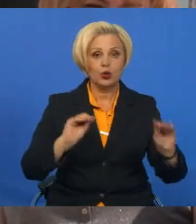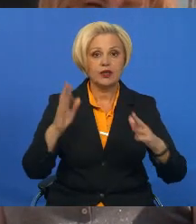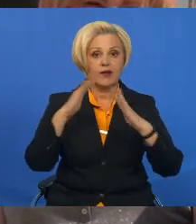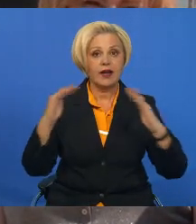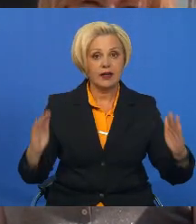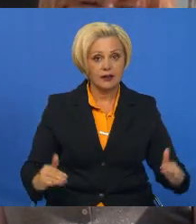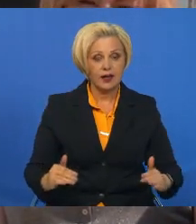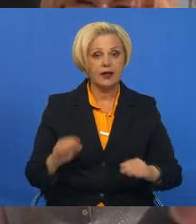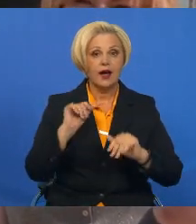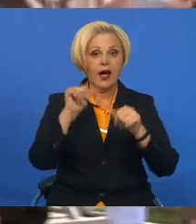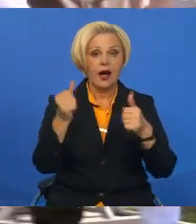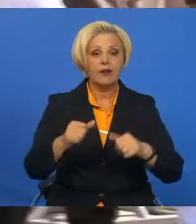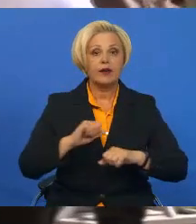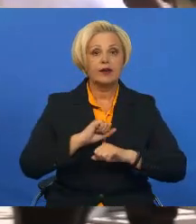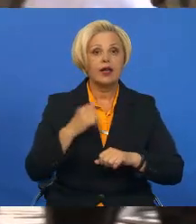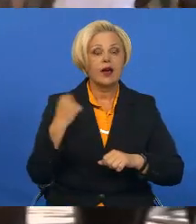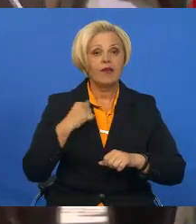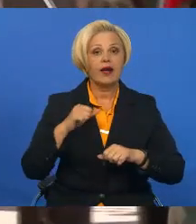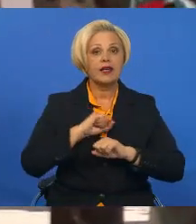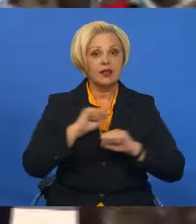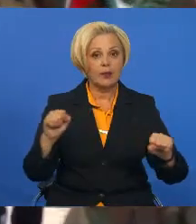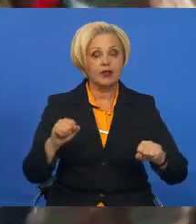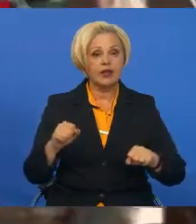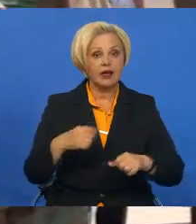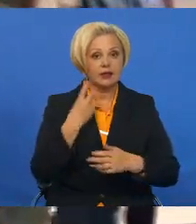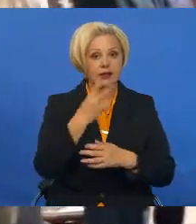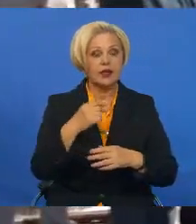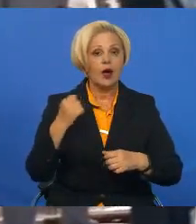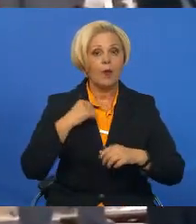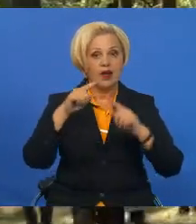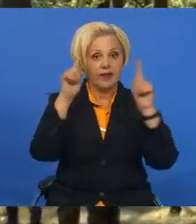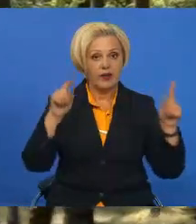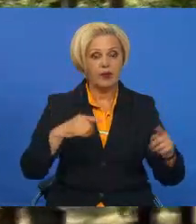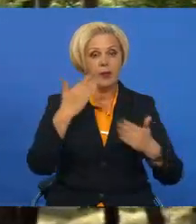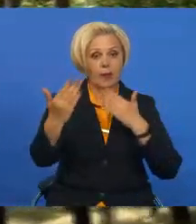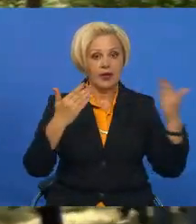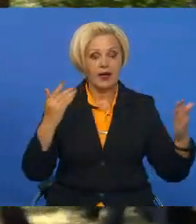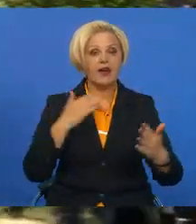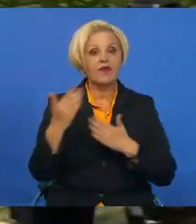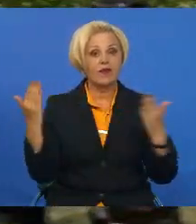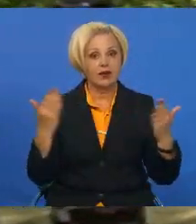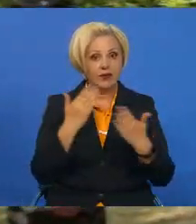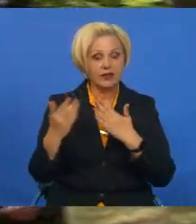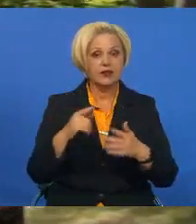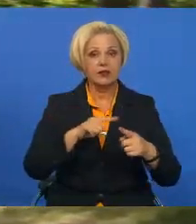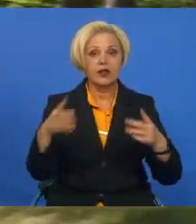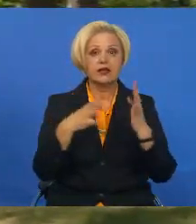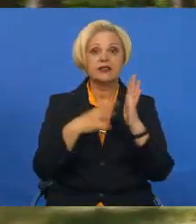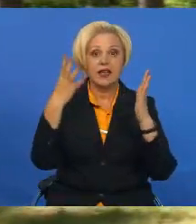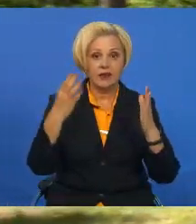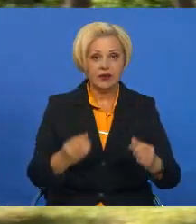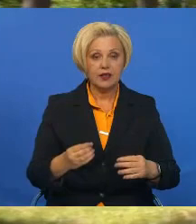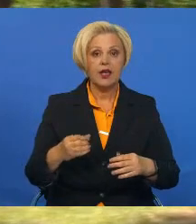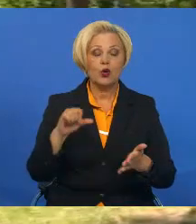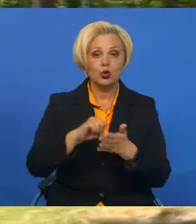лагера, афармлялі ў ваенна-патрыятычным духу. З баявымі лісткамі, агітплакатамі, выставамі. На працягу 9 дзён удзельнікаў